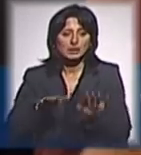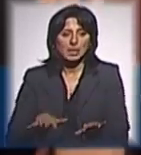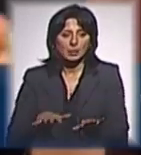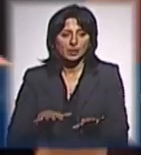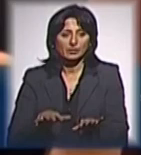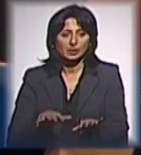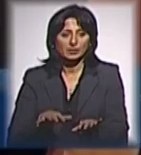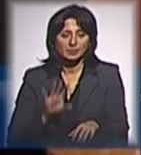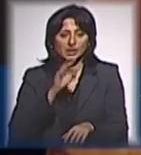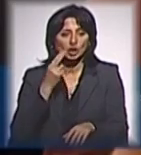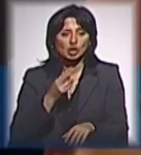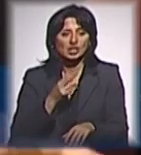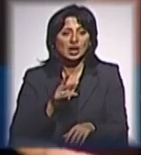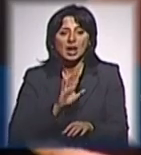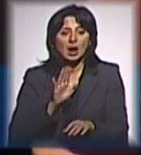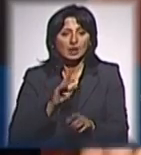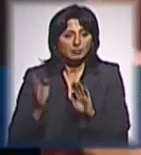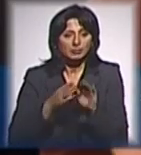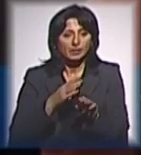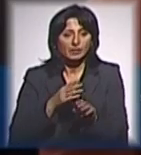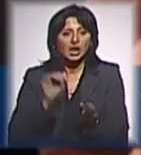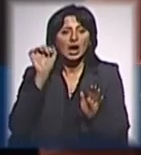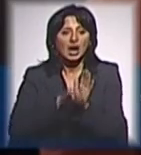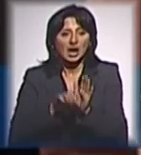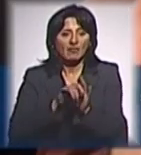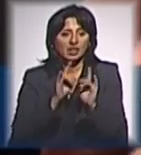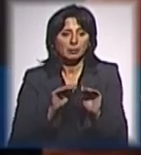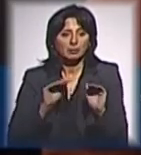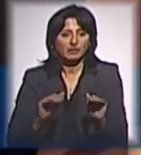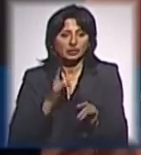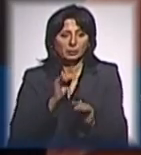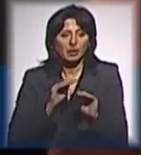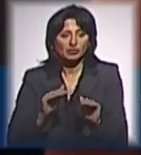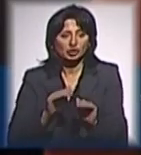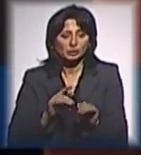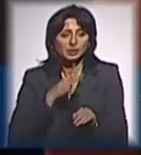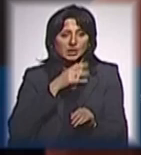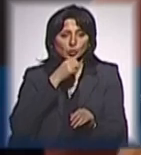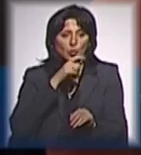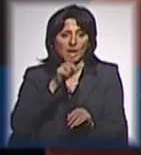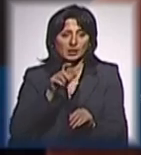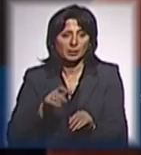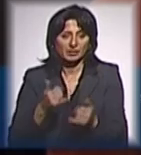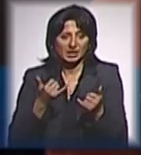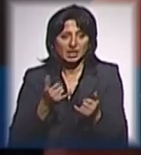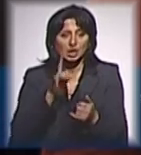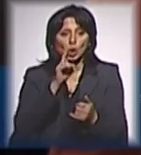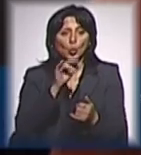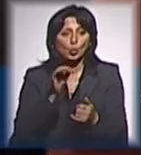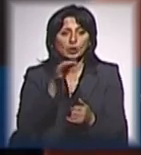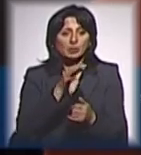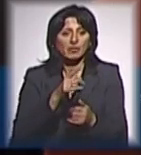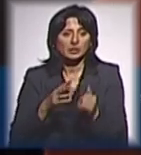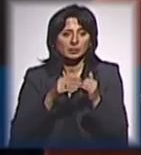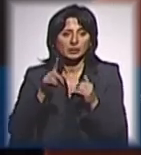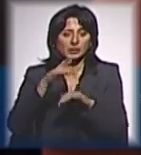არამარტო სოციალური სამართლობის განცდას აჩენენ, არამედ კლავენ ბავშვებს, მოზარდებს და დასულ ადამიანებს. დღეს კუსტბაზე დაიწყეს კიდევ